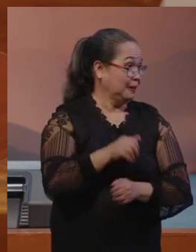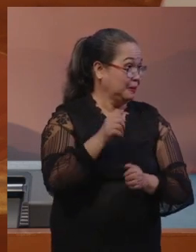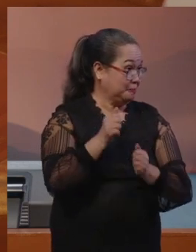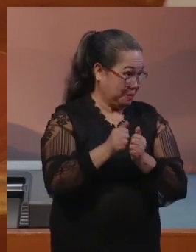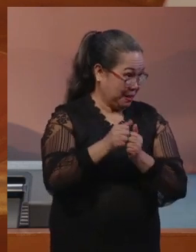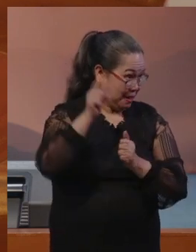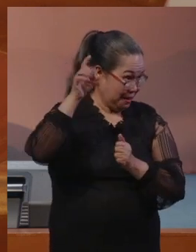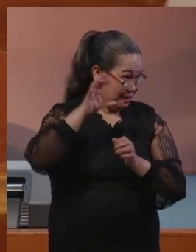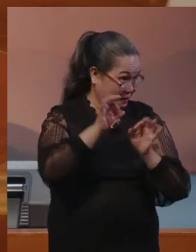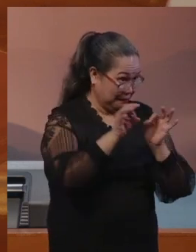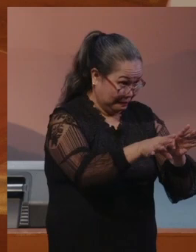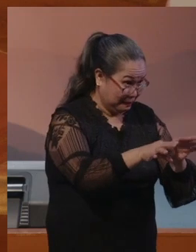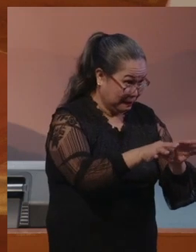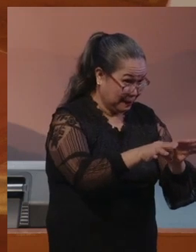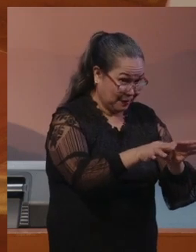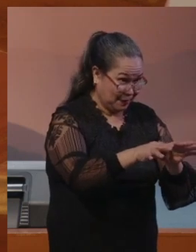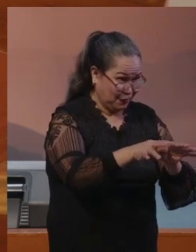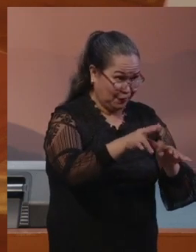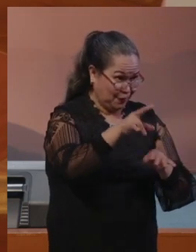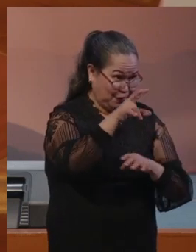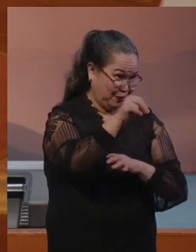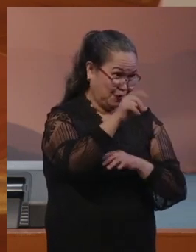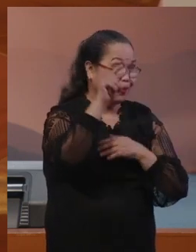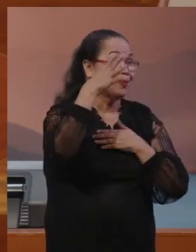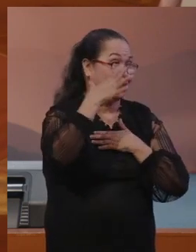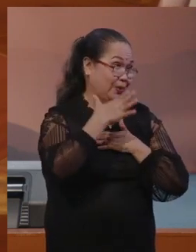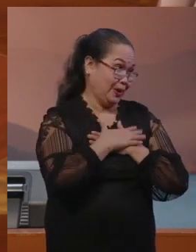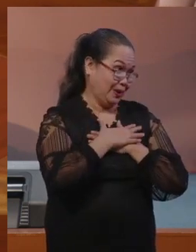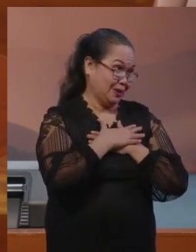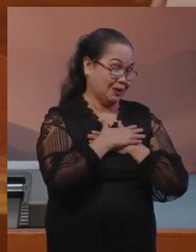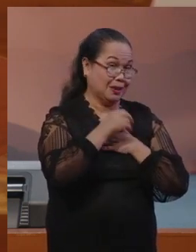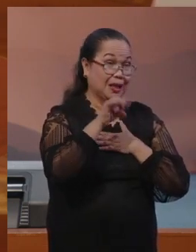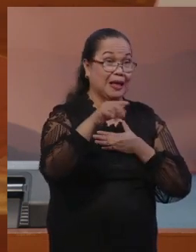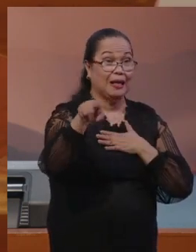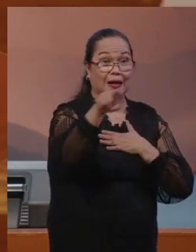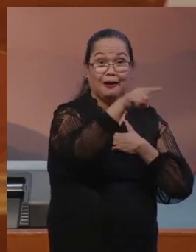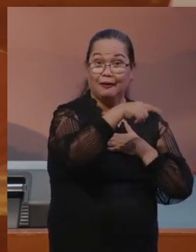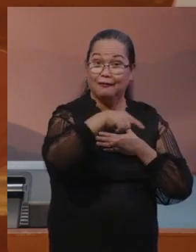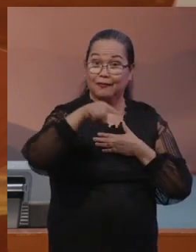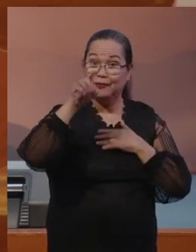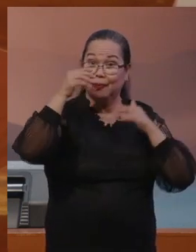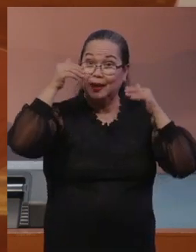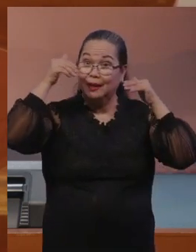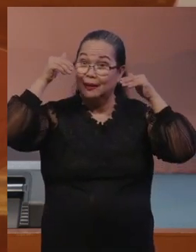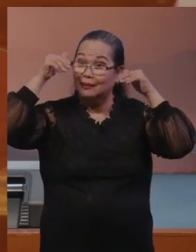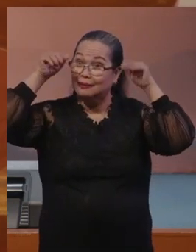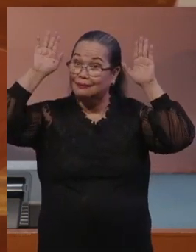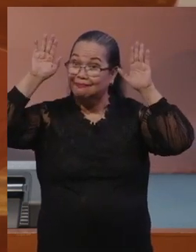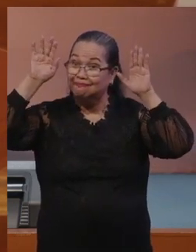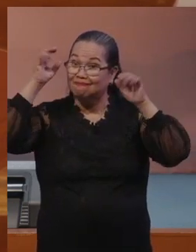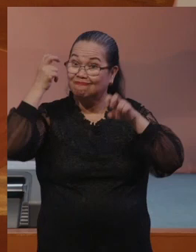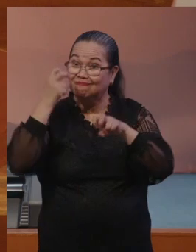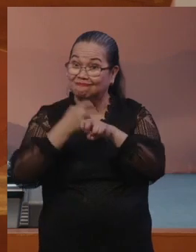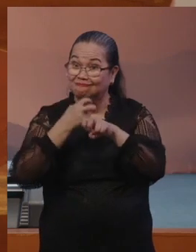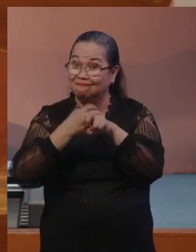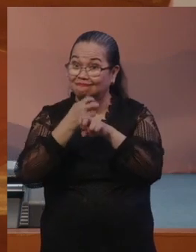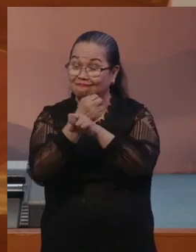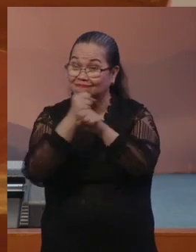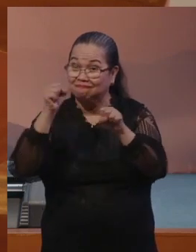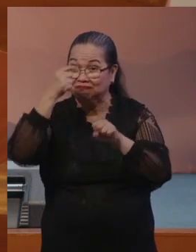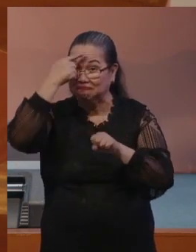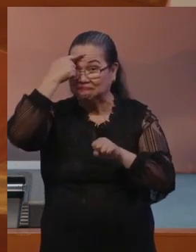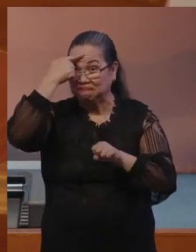Alam nyo mga kapatid, kung susukuan natin yung mga taong mahirap maligtas sa tingin natin, dahil sila